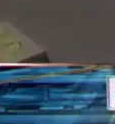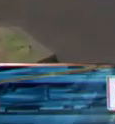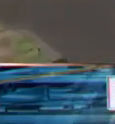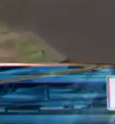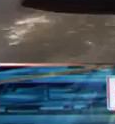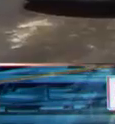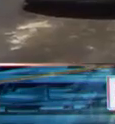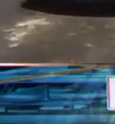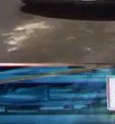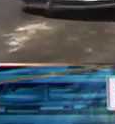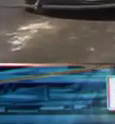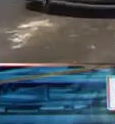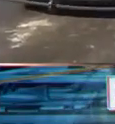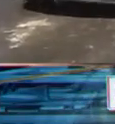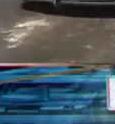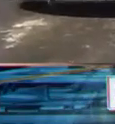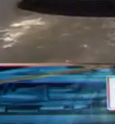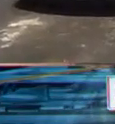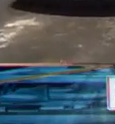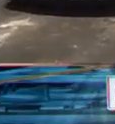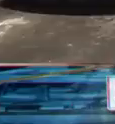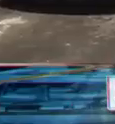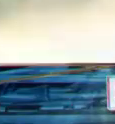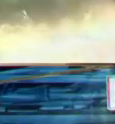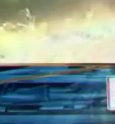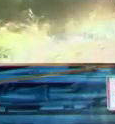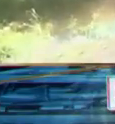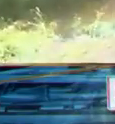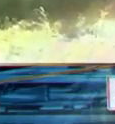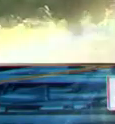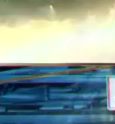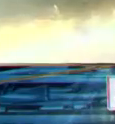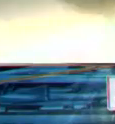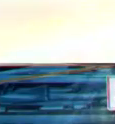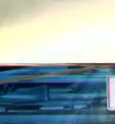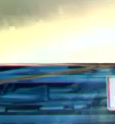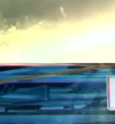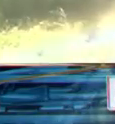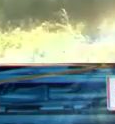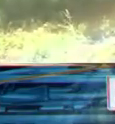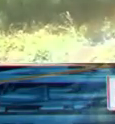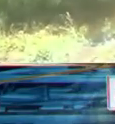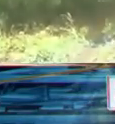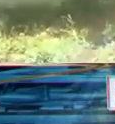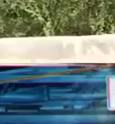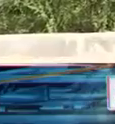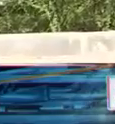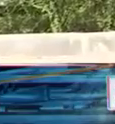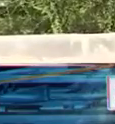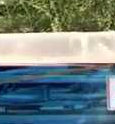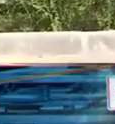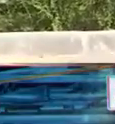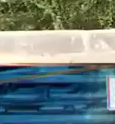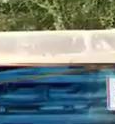Сақтықта қорлық жоқ. Облыс орталығында дезинфекциялау жұмыстары екінші айналыммен жалғасуда. Бүгін 3-ші, 4-ші, 5-ші